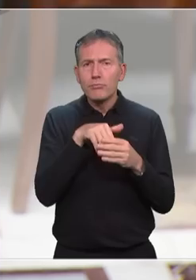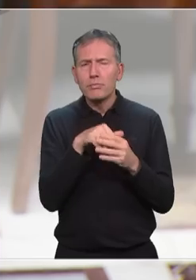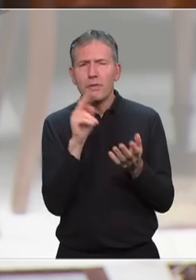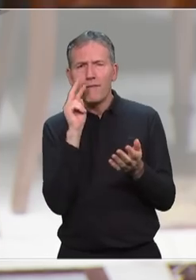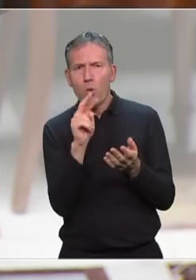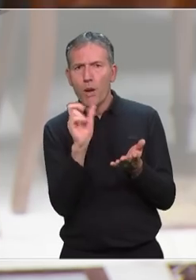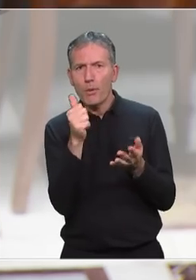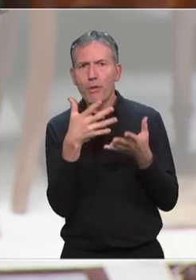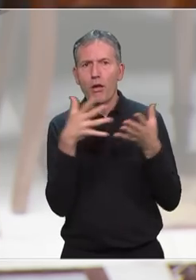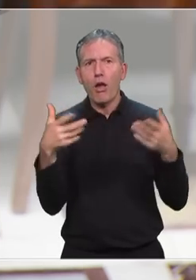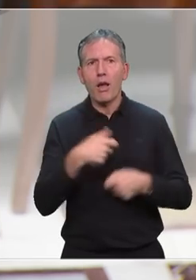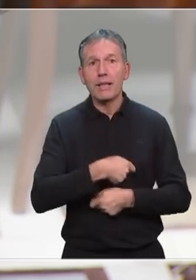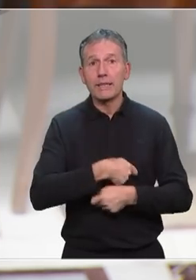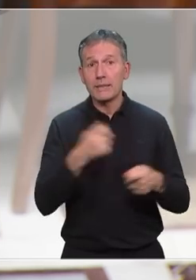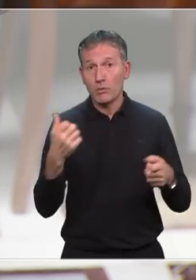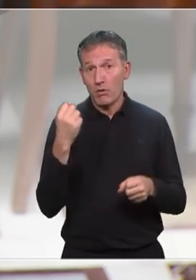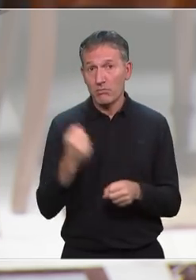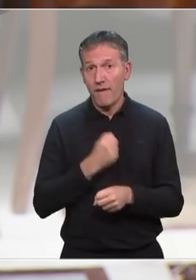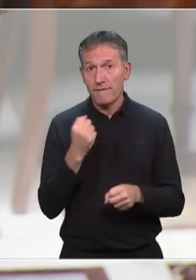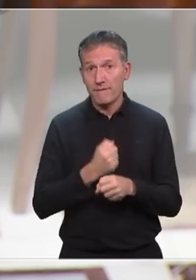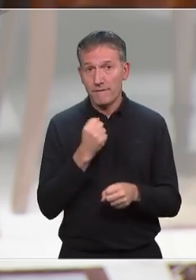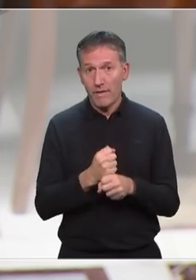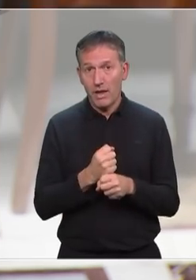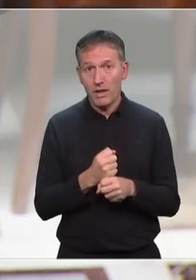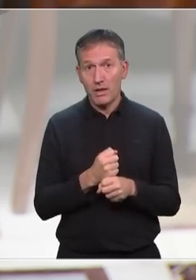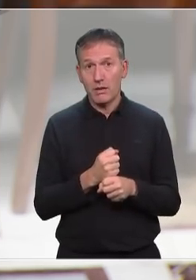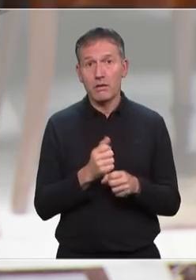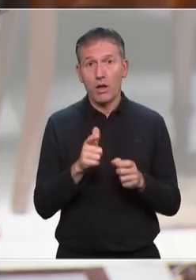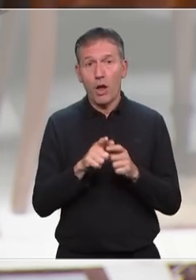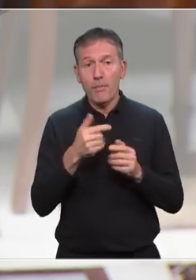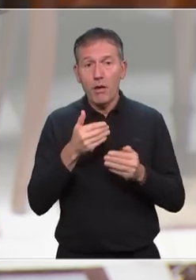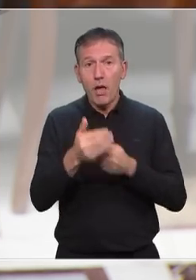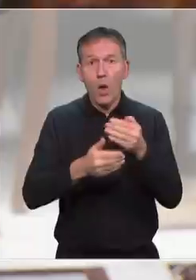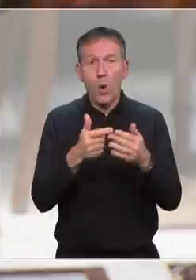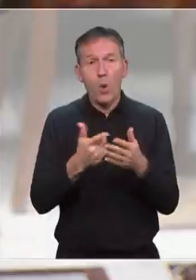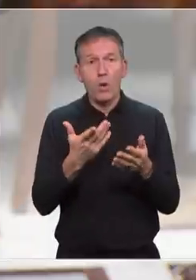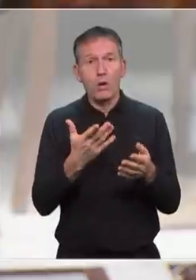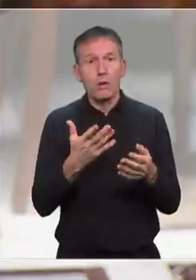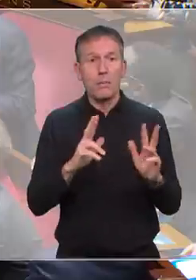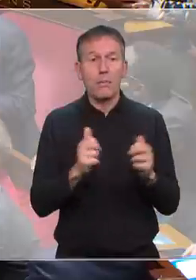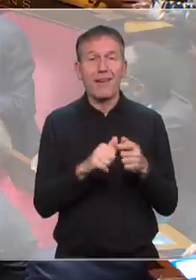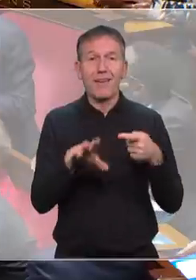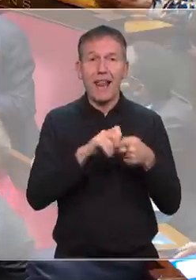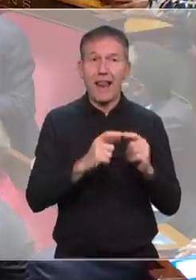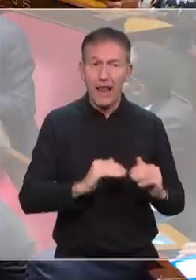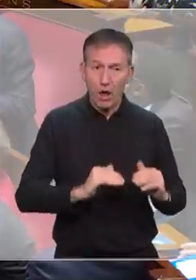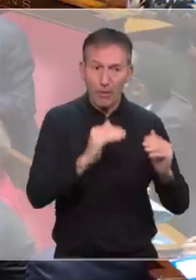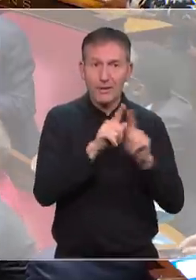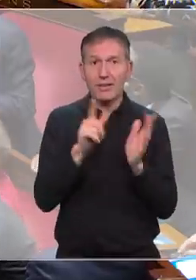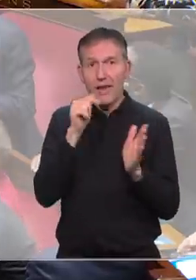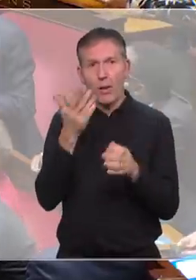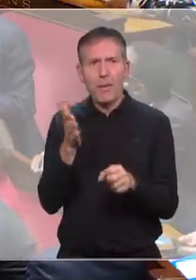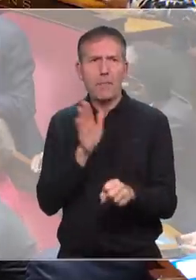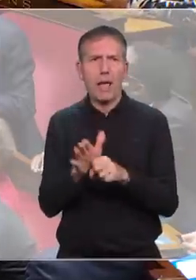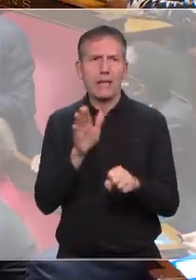avec, d'abord, la grande distribution. On y travaille avec Olivia Grégoire et Roland Lescure, à faire en sorte qu'on revalorise le prix du lait. Des efforts ont déjà été faits, mais pas